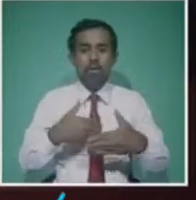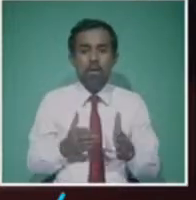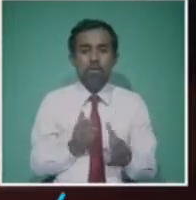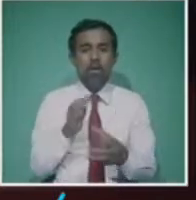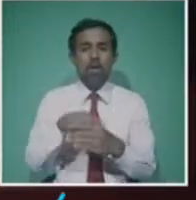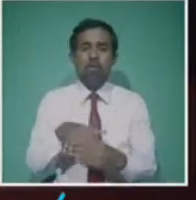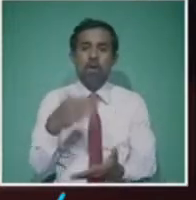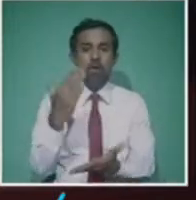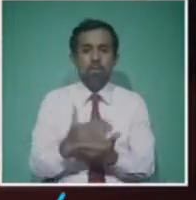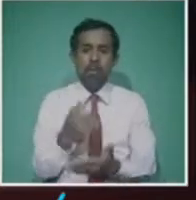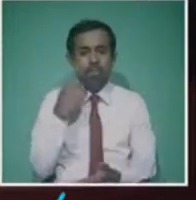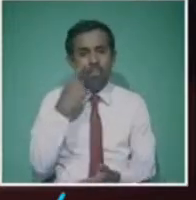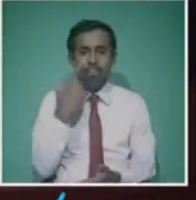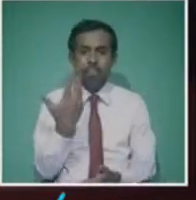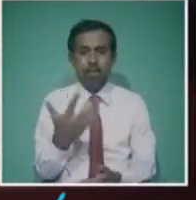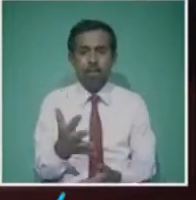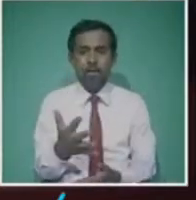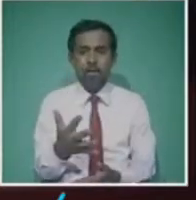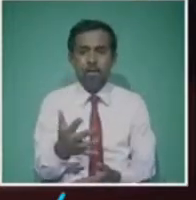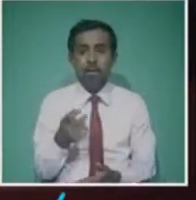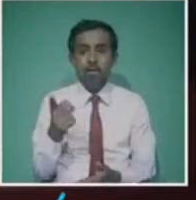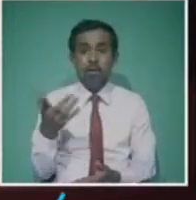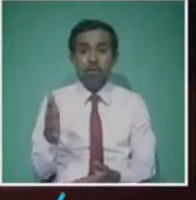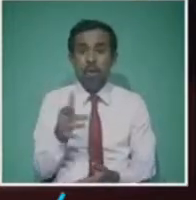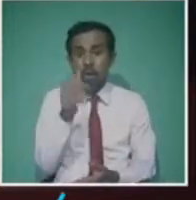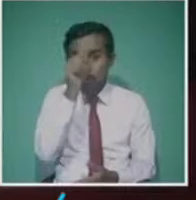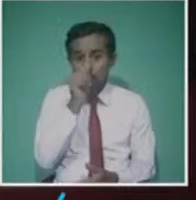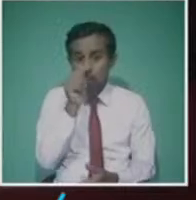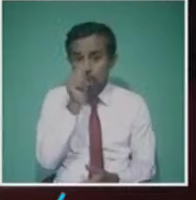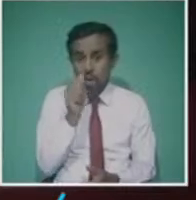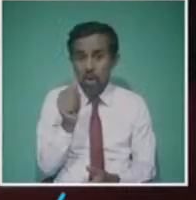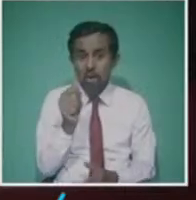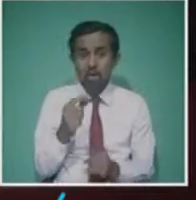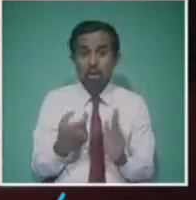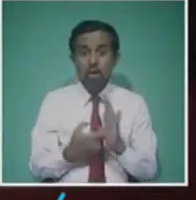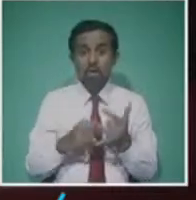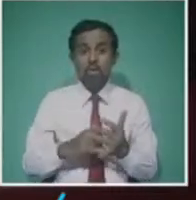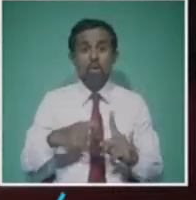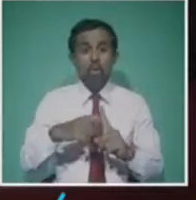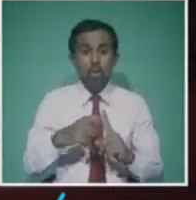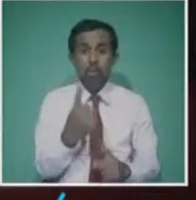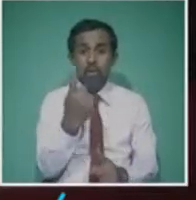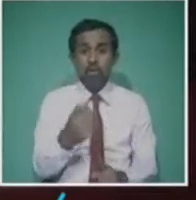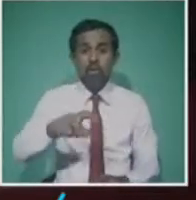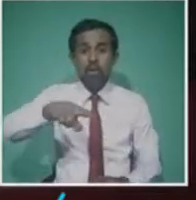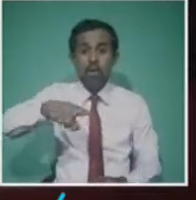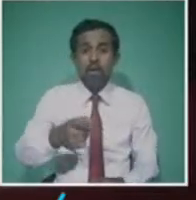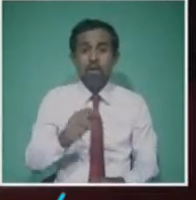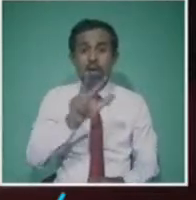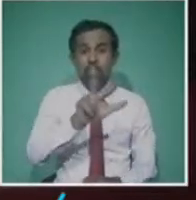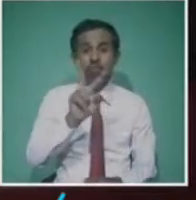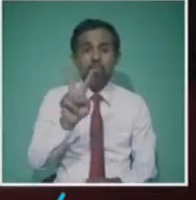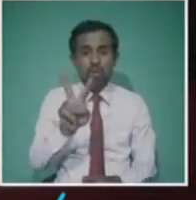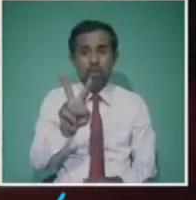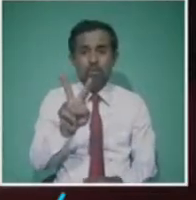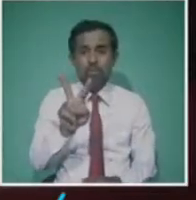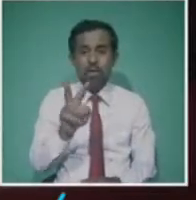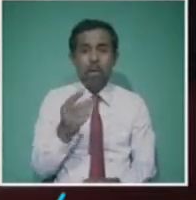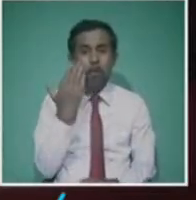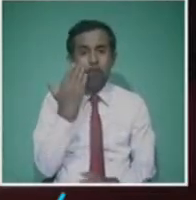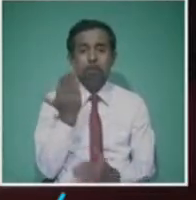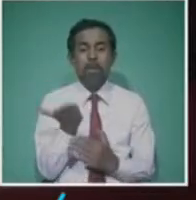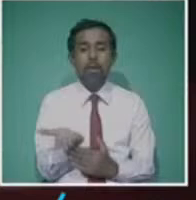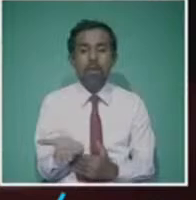වෙලා නැවතුණා අපි දැක්කා. එතන කරන්න ගියපු වංචාව රුපියල් කෝටි 1182ක්. මේකෙන් පේන්නේ